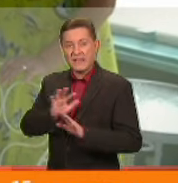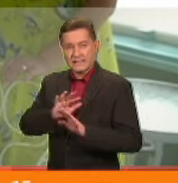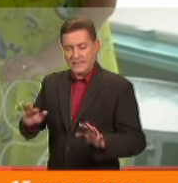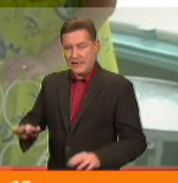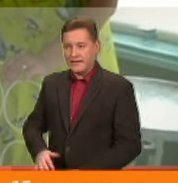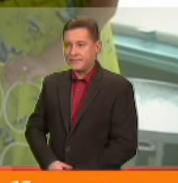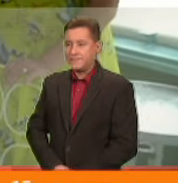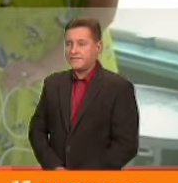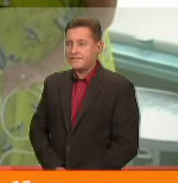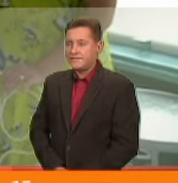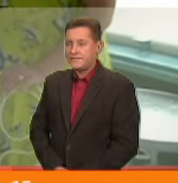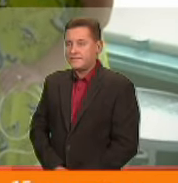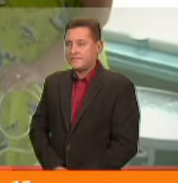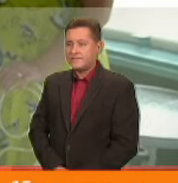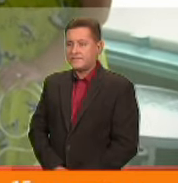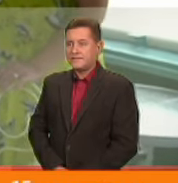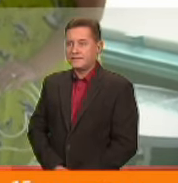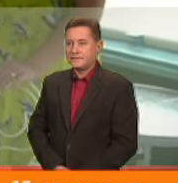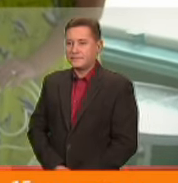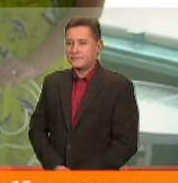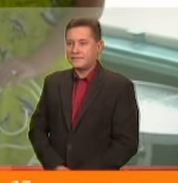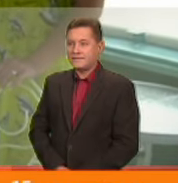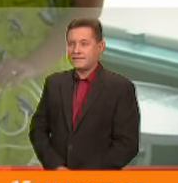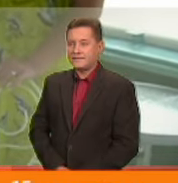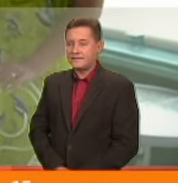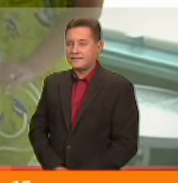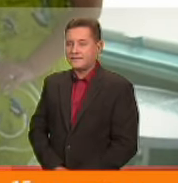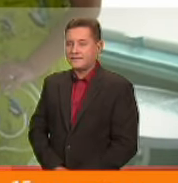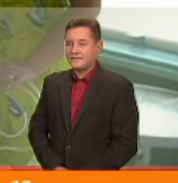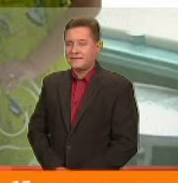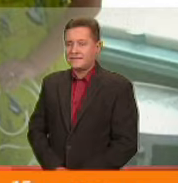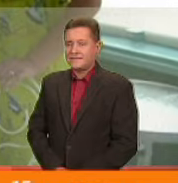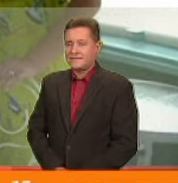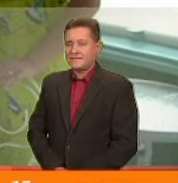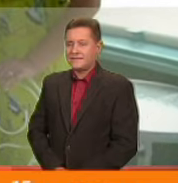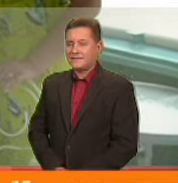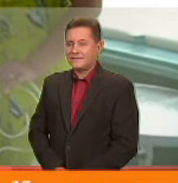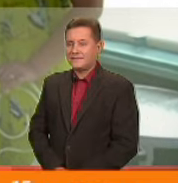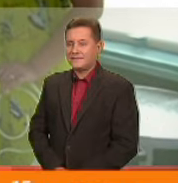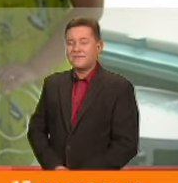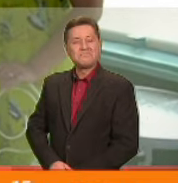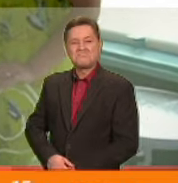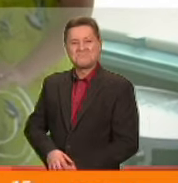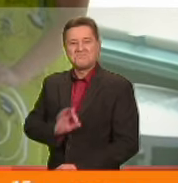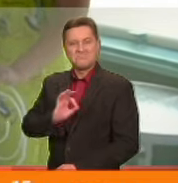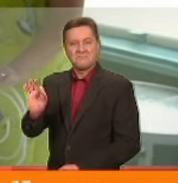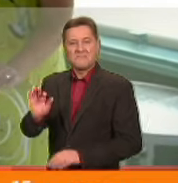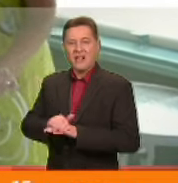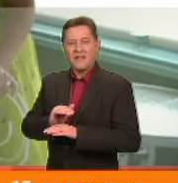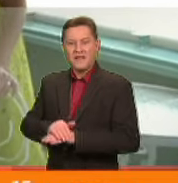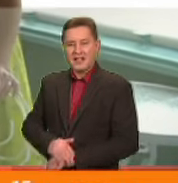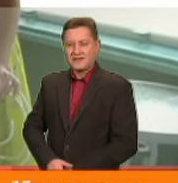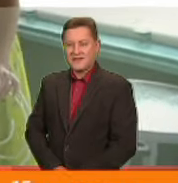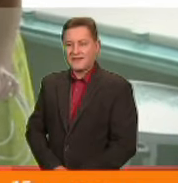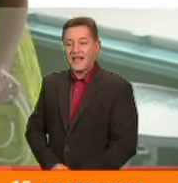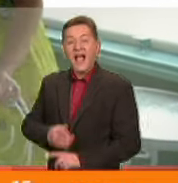сидать не схотів. Молодец. Это